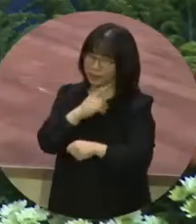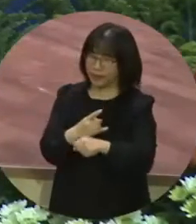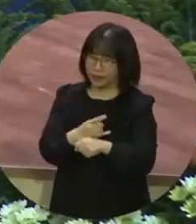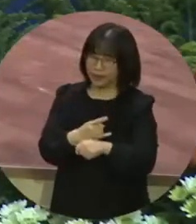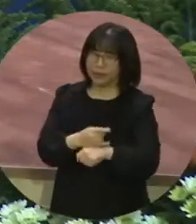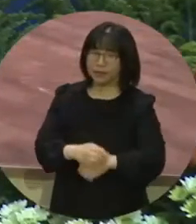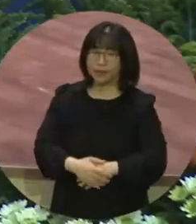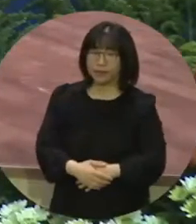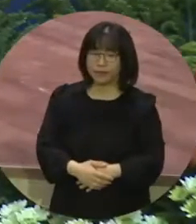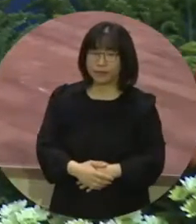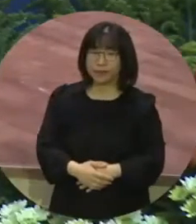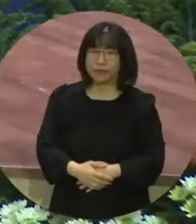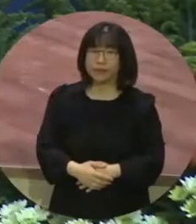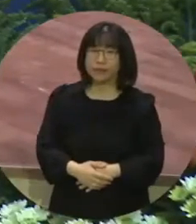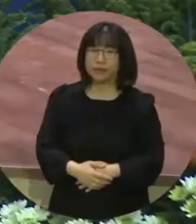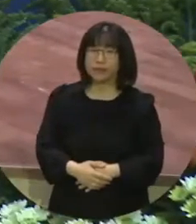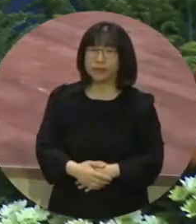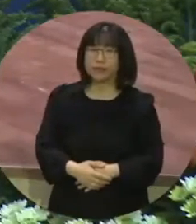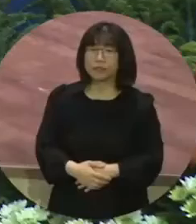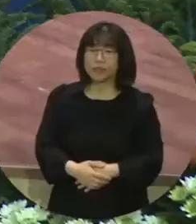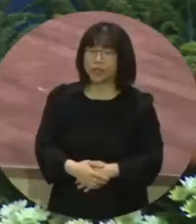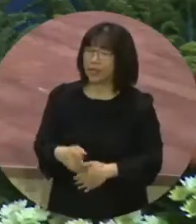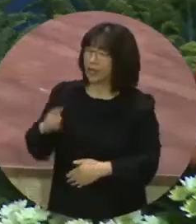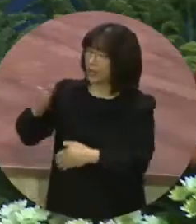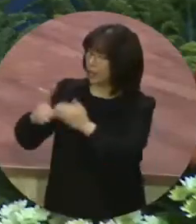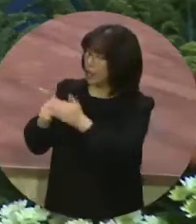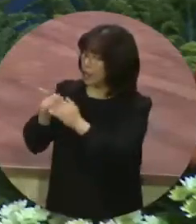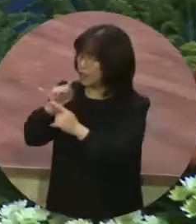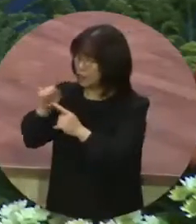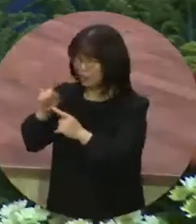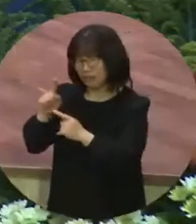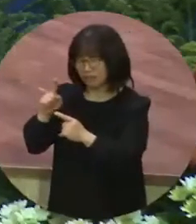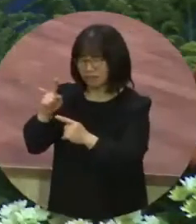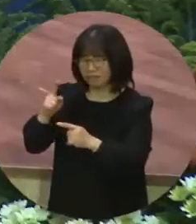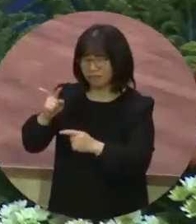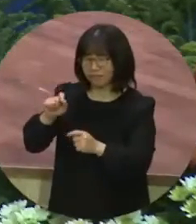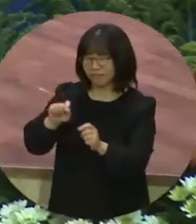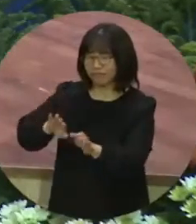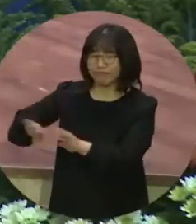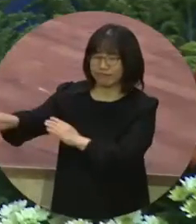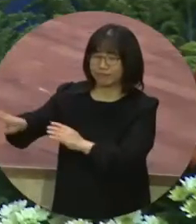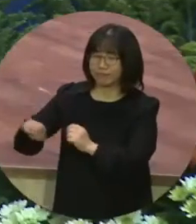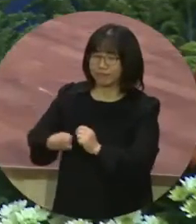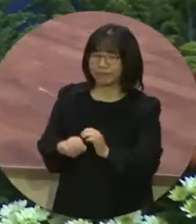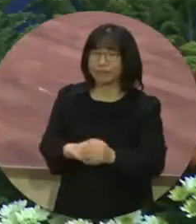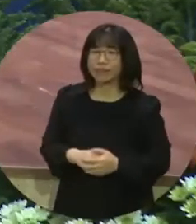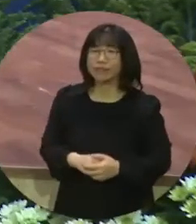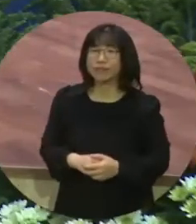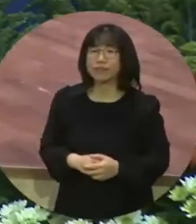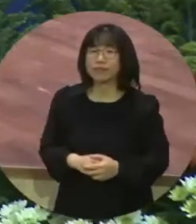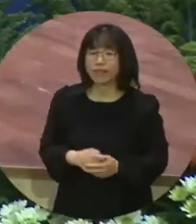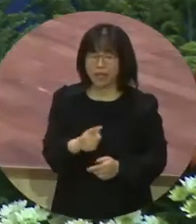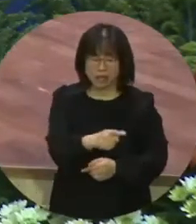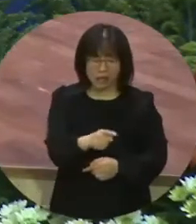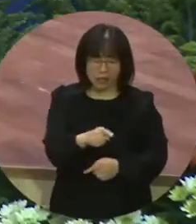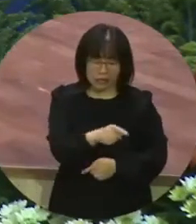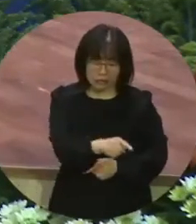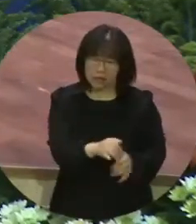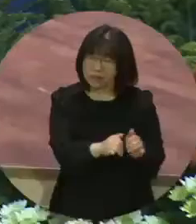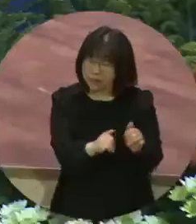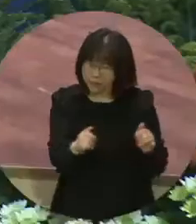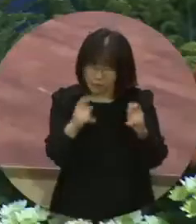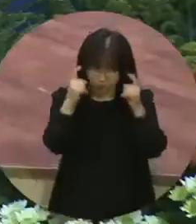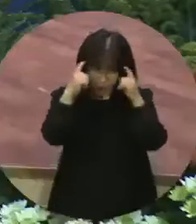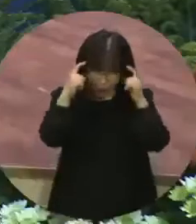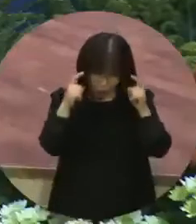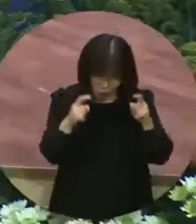불신앙해요. 불신앙할 정도가 아니라 아예 생각 관심도 없어요. 이런 어리석은 삶을 지금